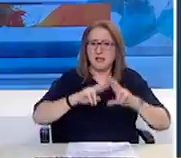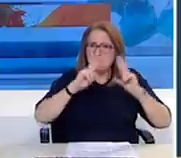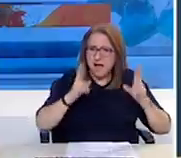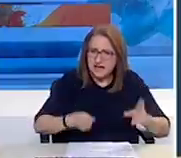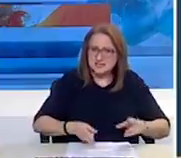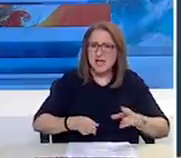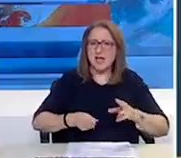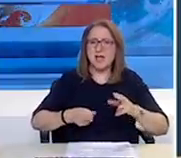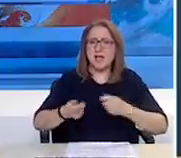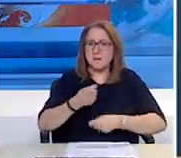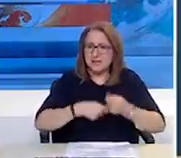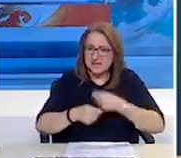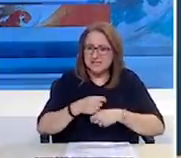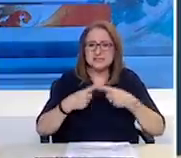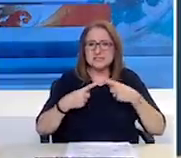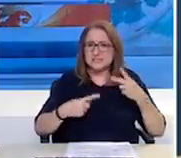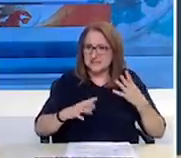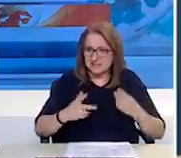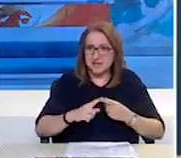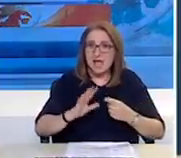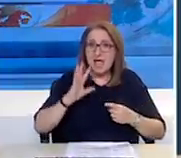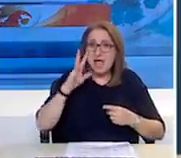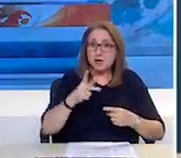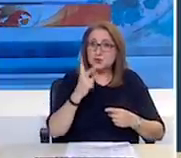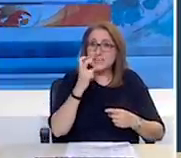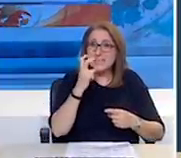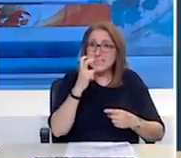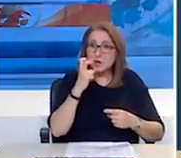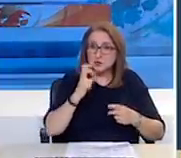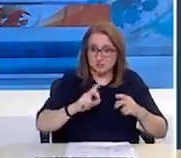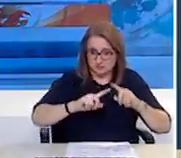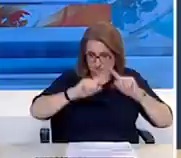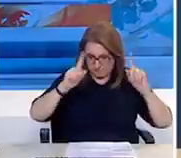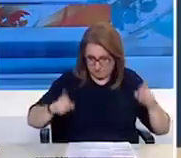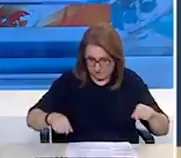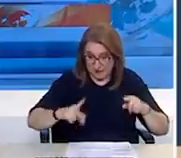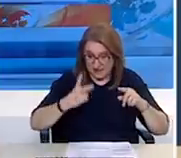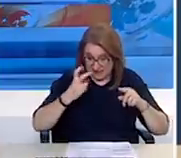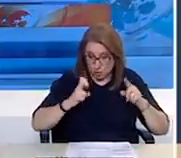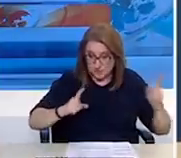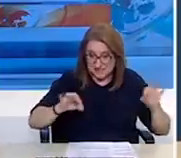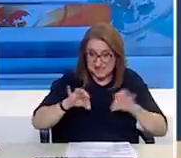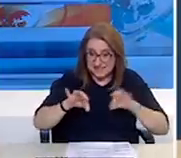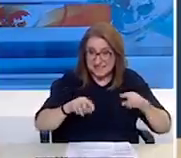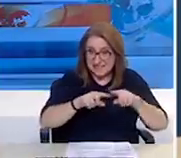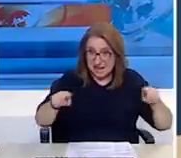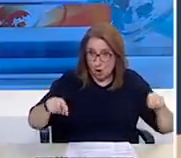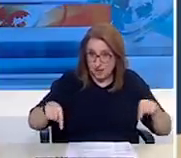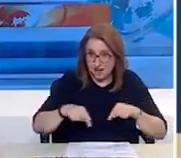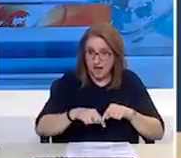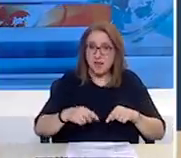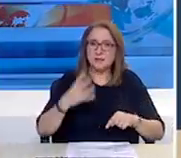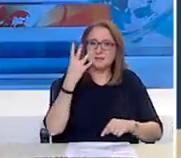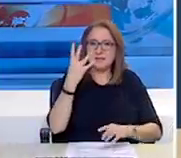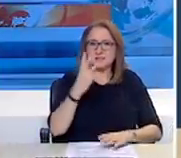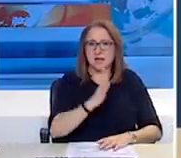που επαναλειτουργούν είναι ο εξής. Έως 20 καταστήματα, έως 20 τετραγωνικά μέτρα, επιτρέπονται 4 άτομα,